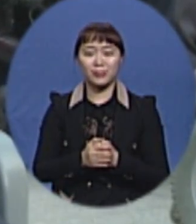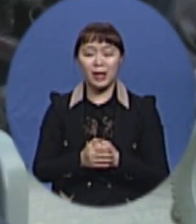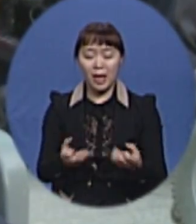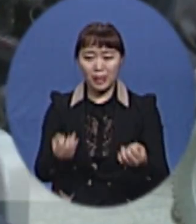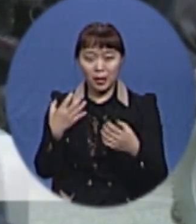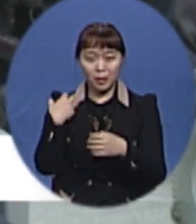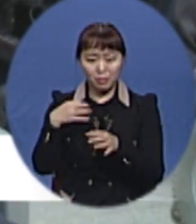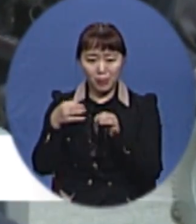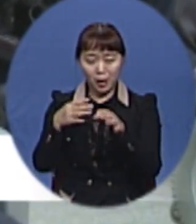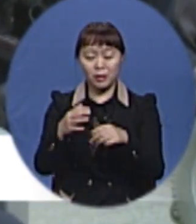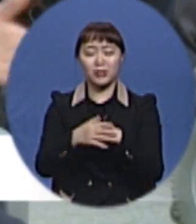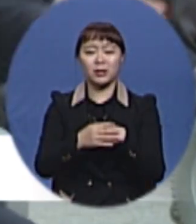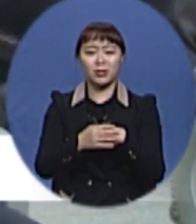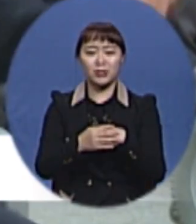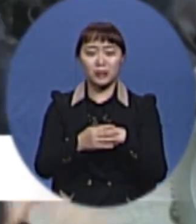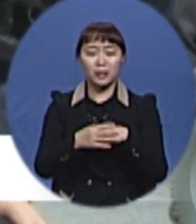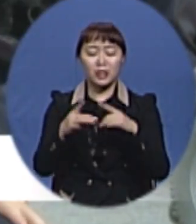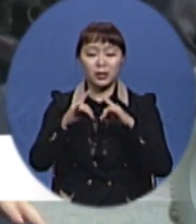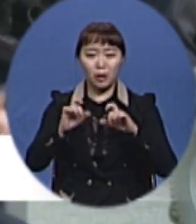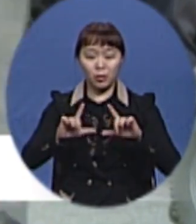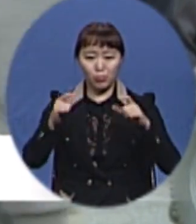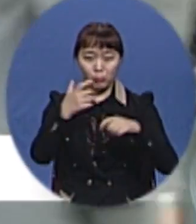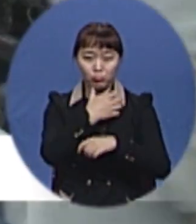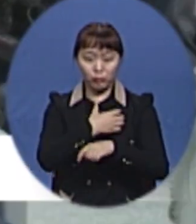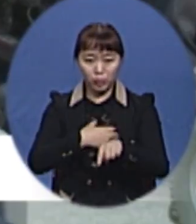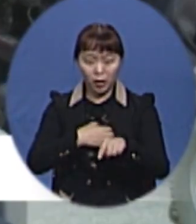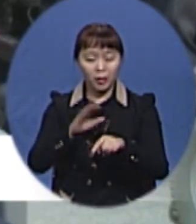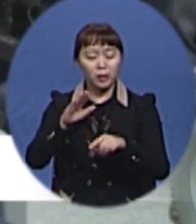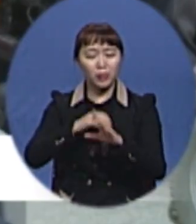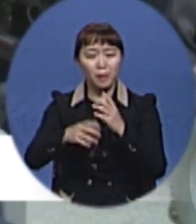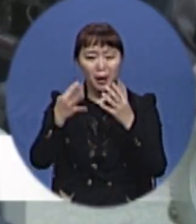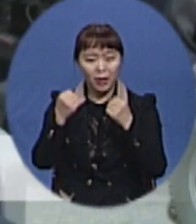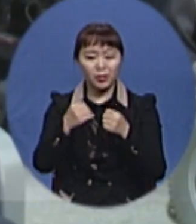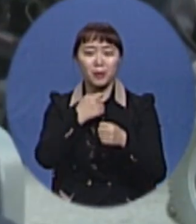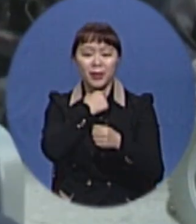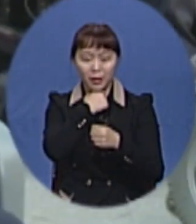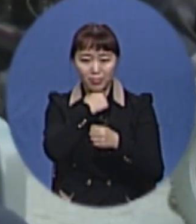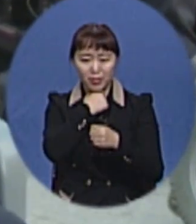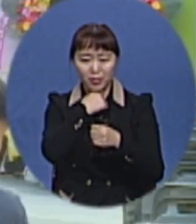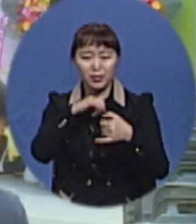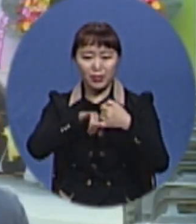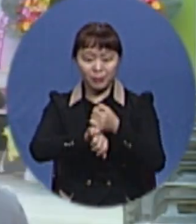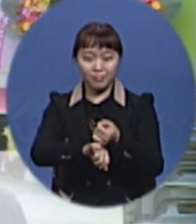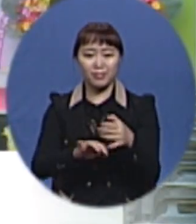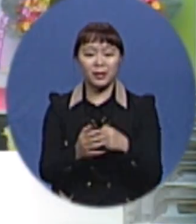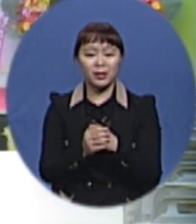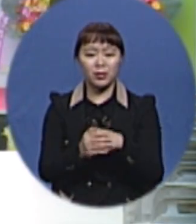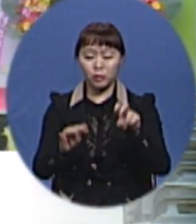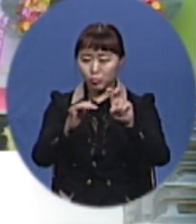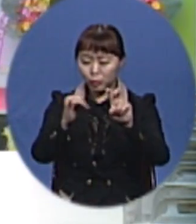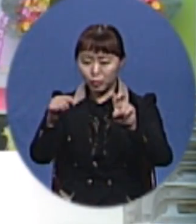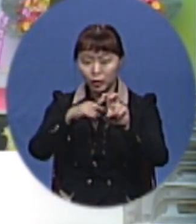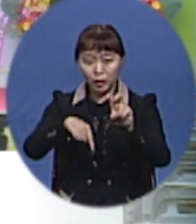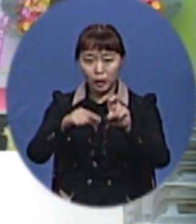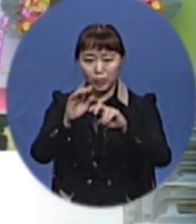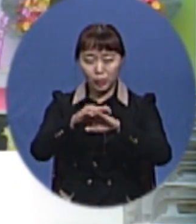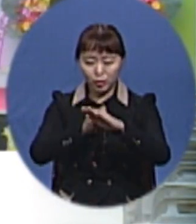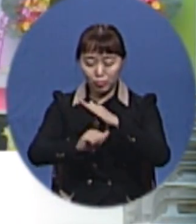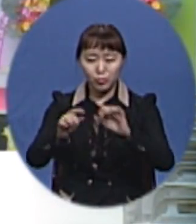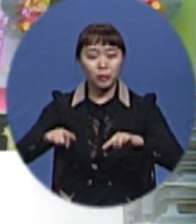행사를 주최한 성동구청은 더 많은 참가를 부탁하며 다음 대회를 약속했습니다. 오늘 20분께서